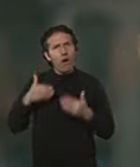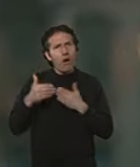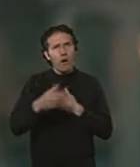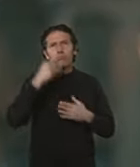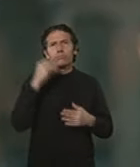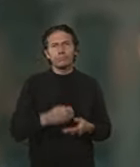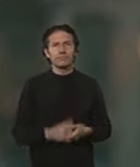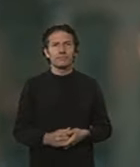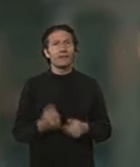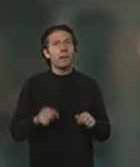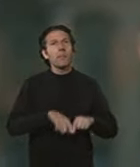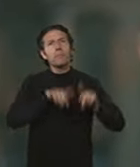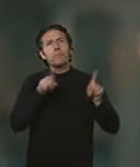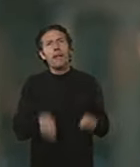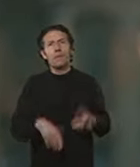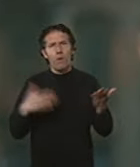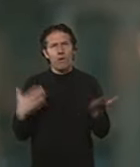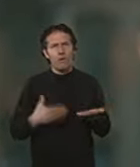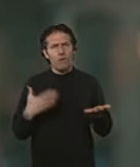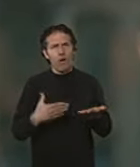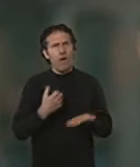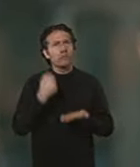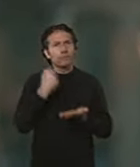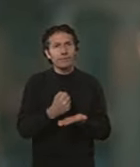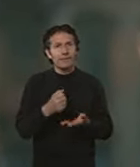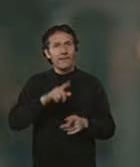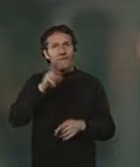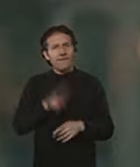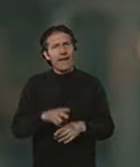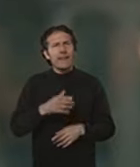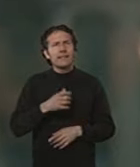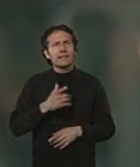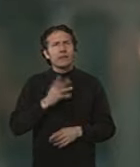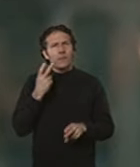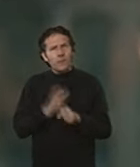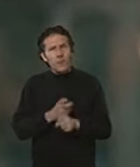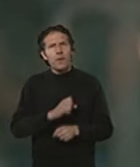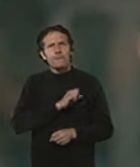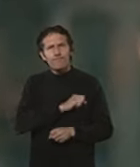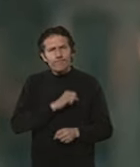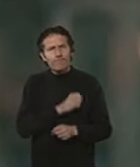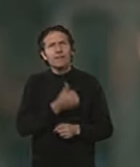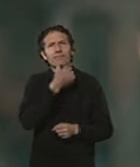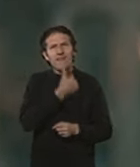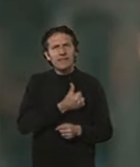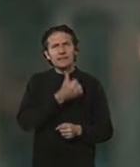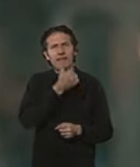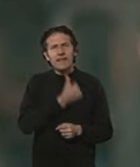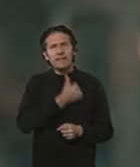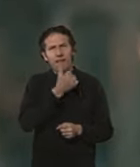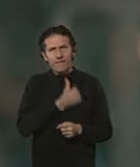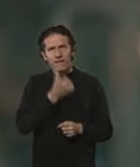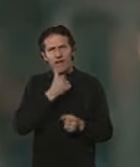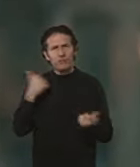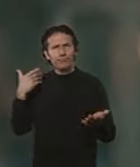elle y voit dans son patrimoine toutes les peines toutes les sacrifices que cette France du travail